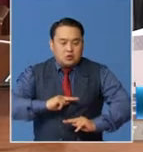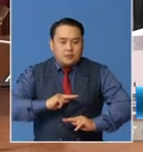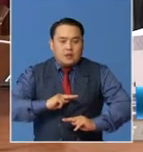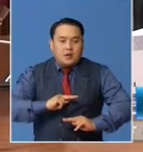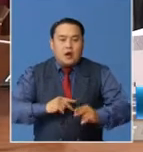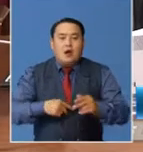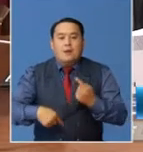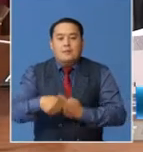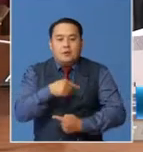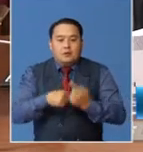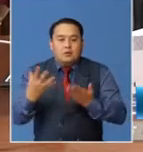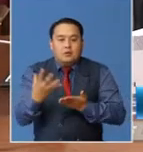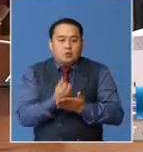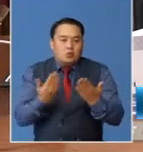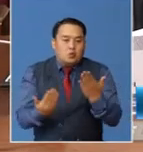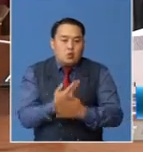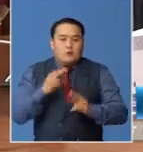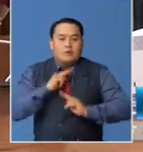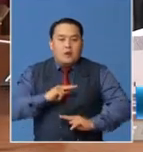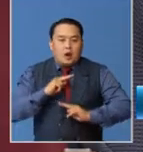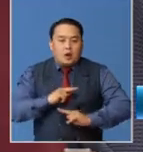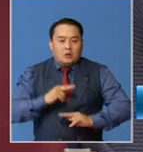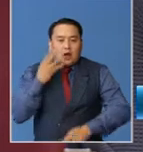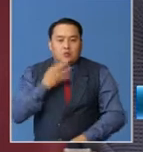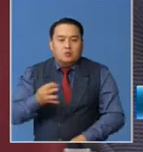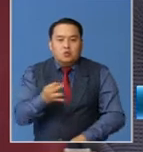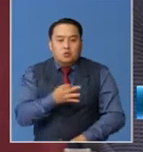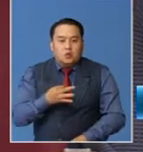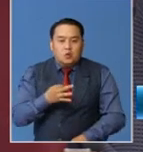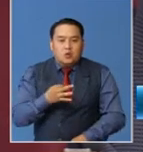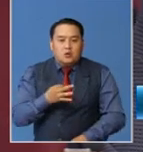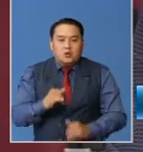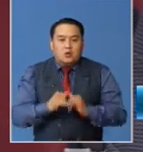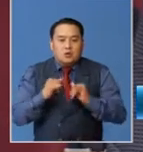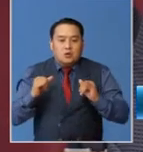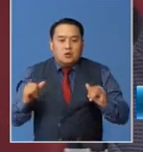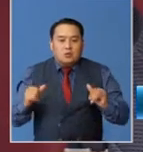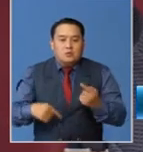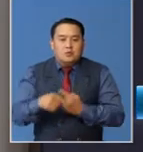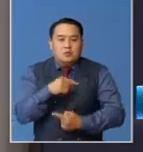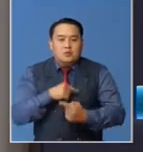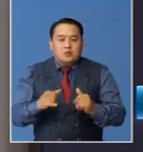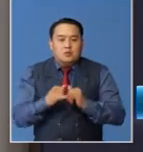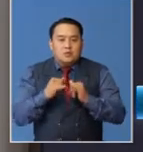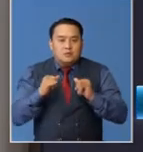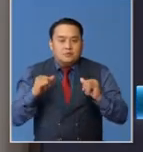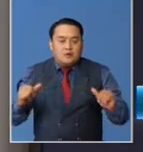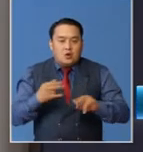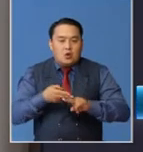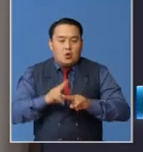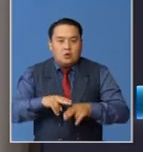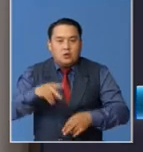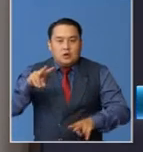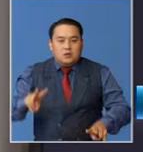а предприниматели находят новых партнеров. Дни Астаны в Алматинской области дали импульс двустороннему бизнес-развитию. Делегацию из